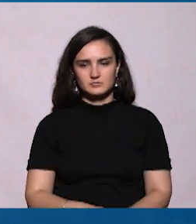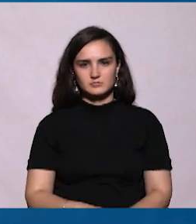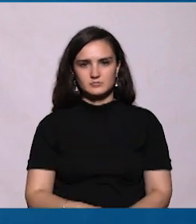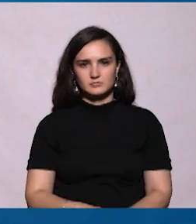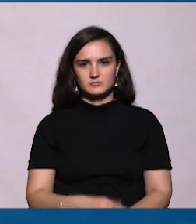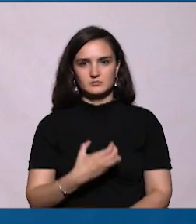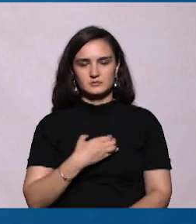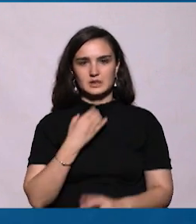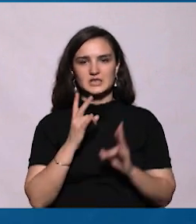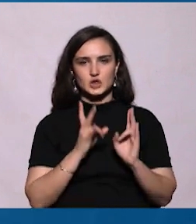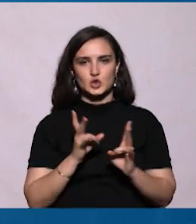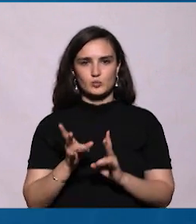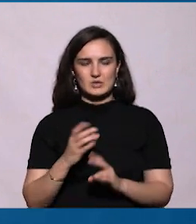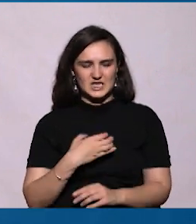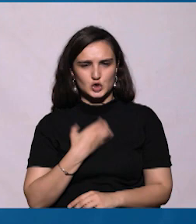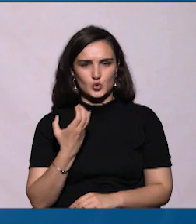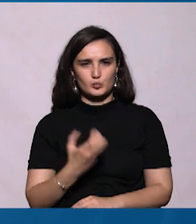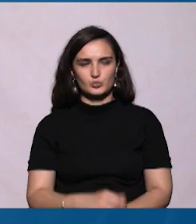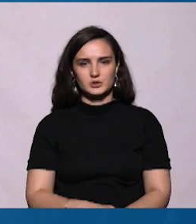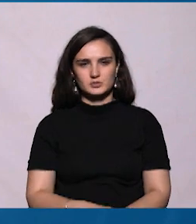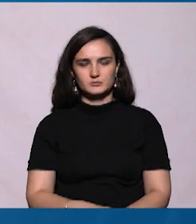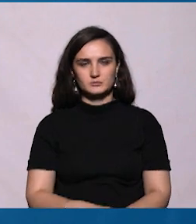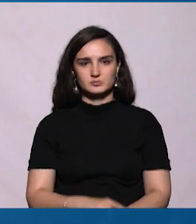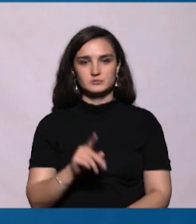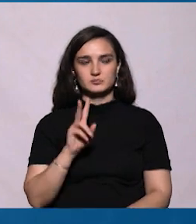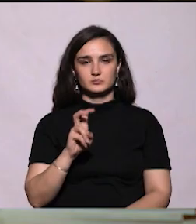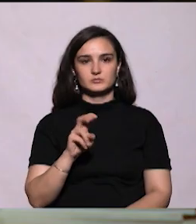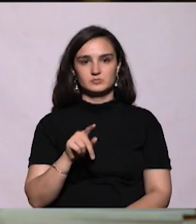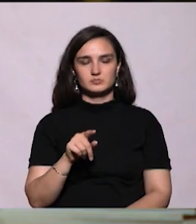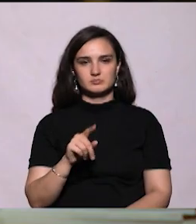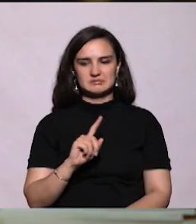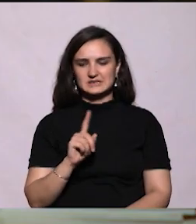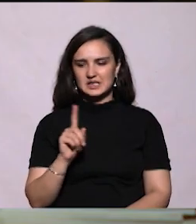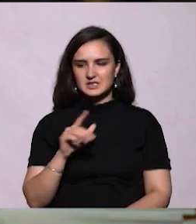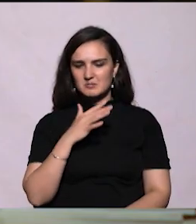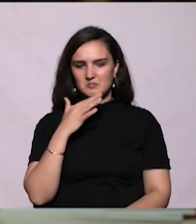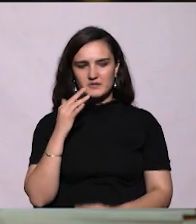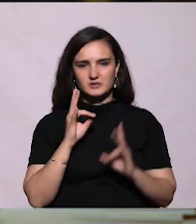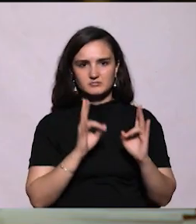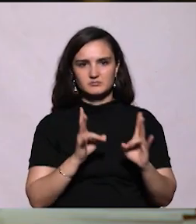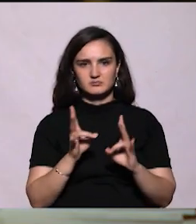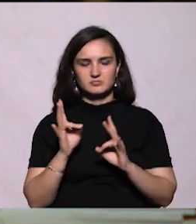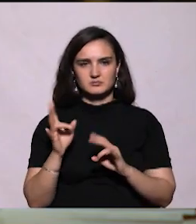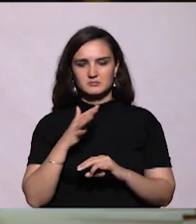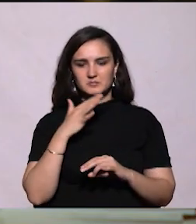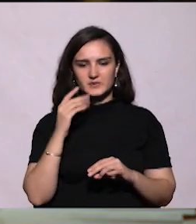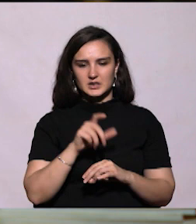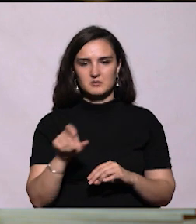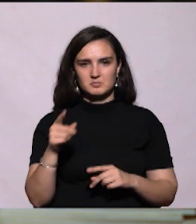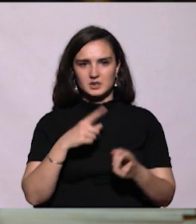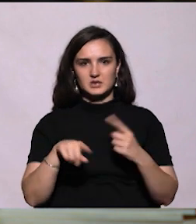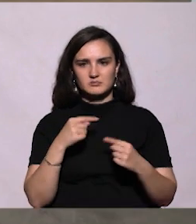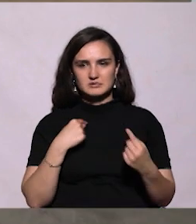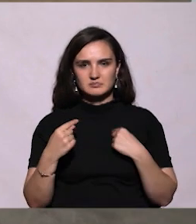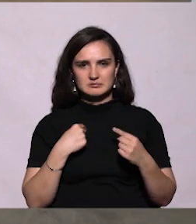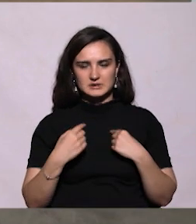is კატასტროფული. Catastrophic means causing a lot of damage or making many people